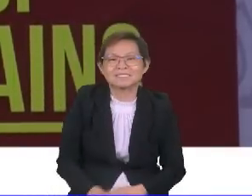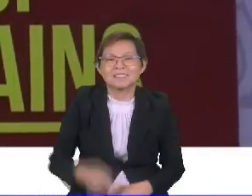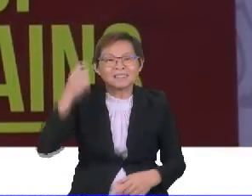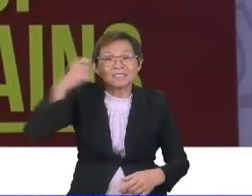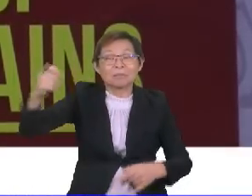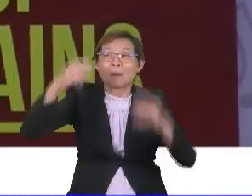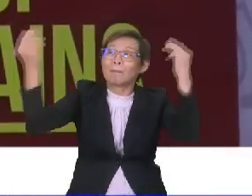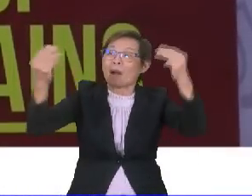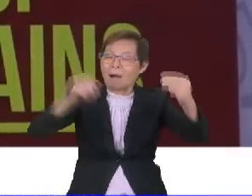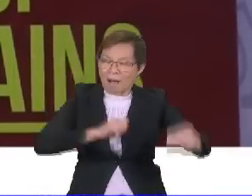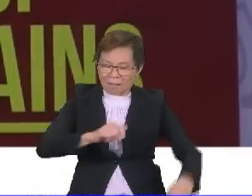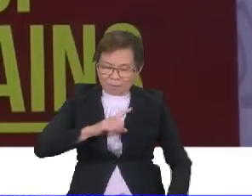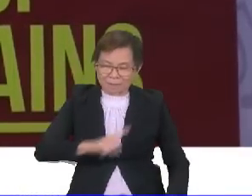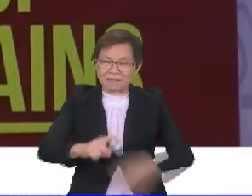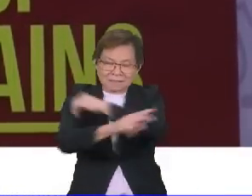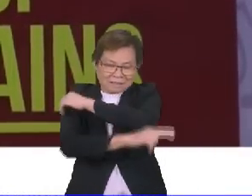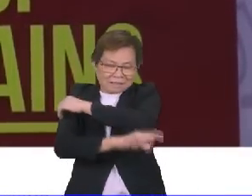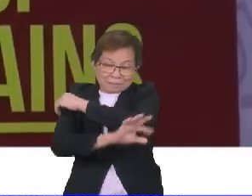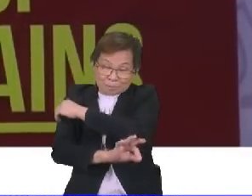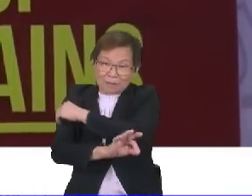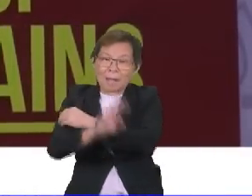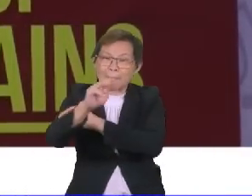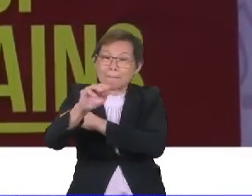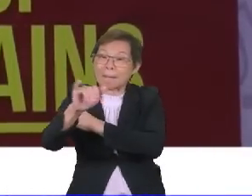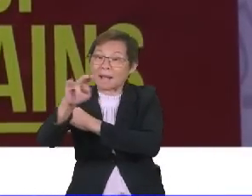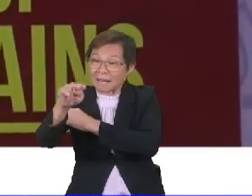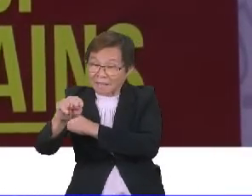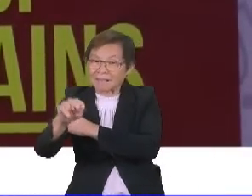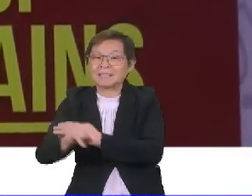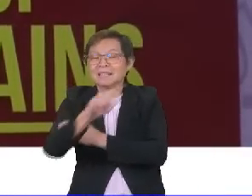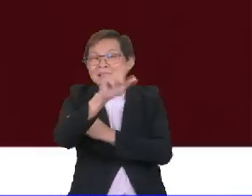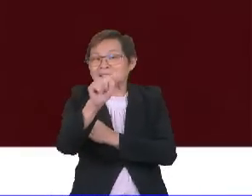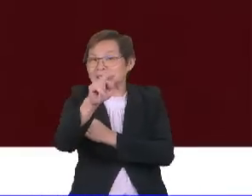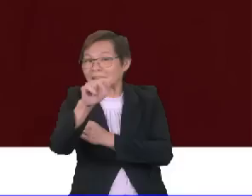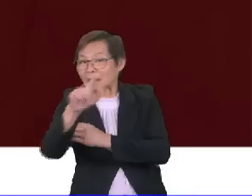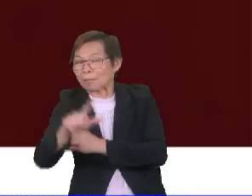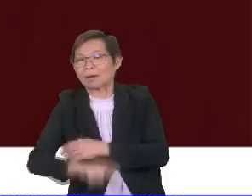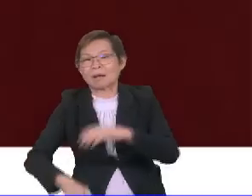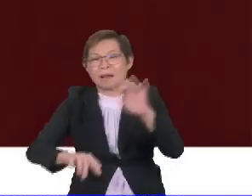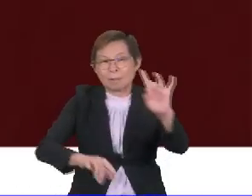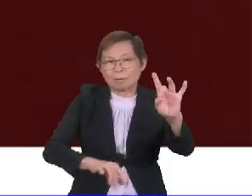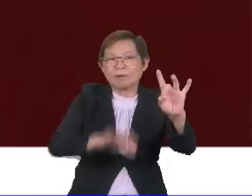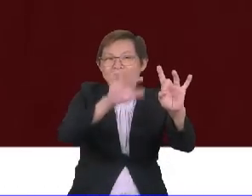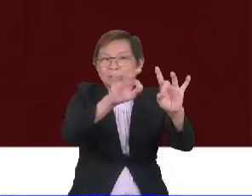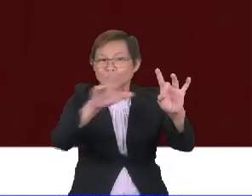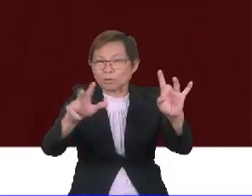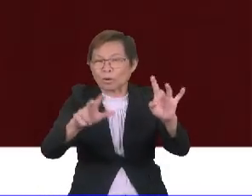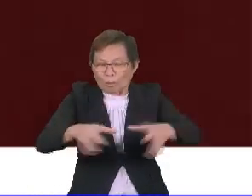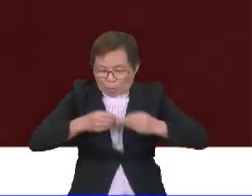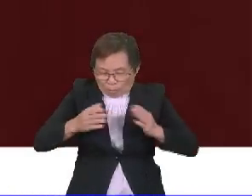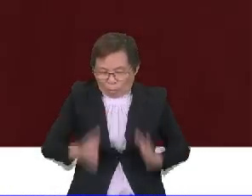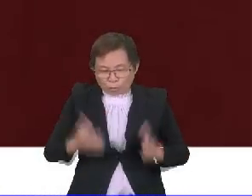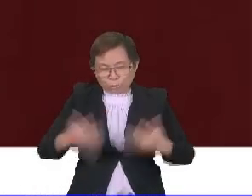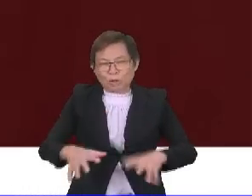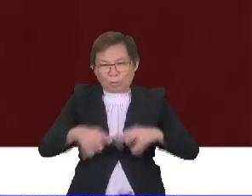Siti USA majelis agama Islam Negeri 9 main Zainal Said berkata selama 893 penerima